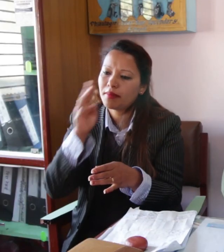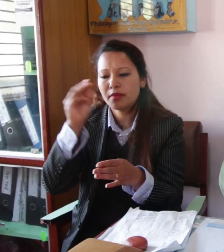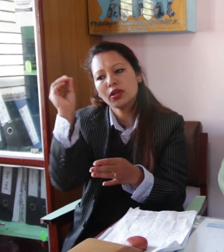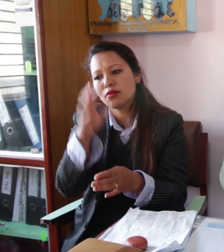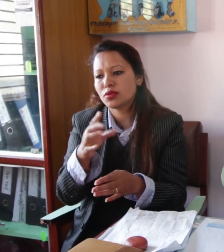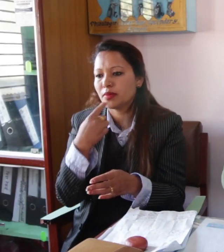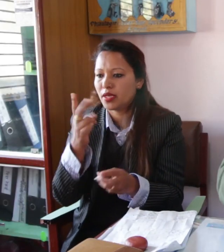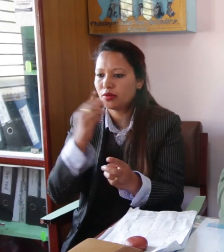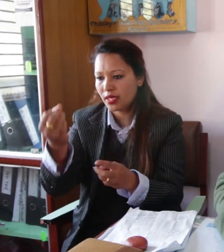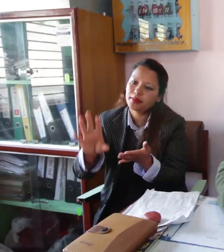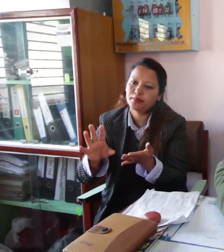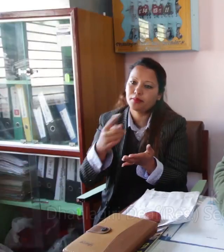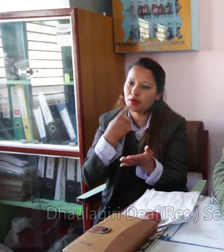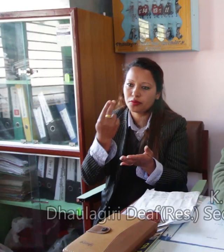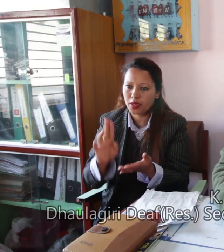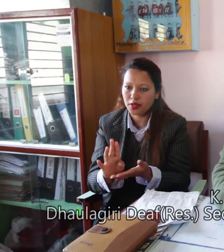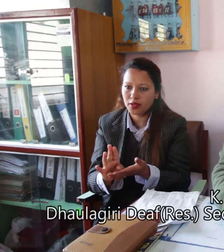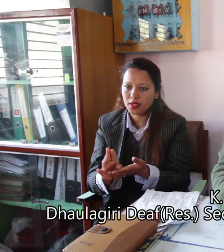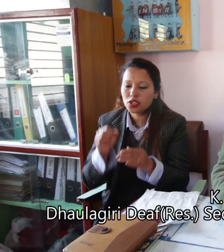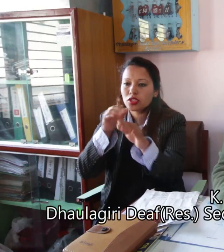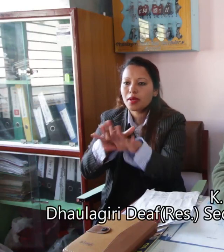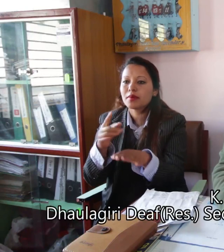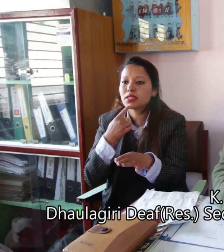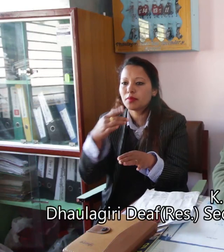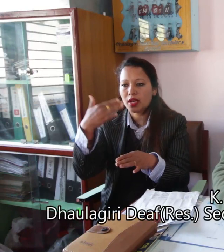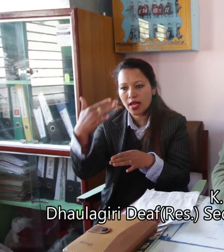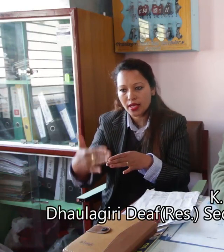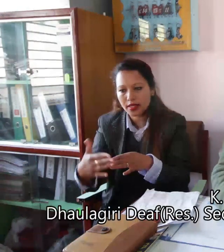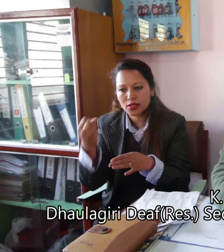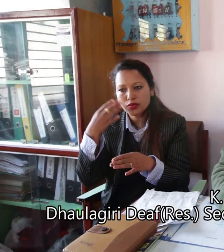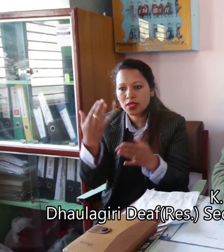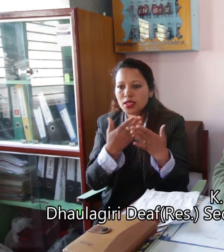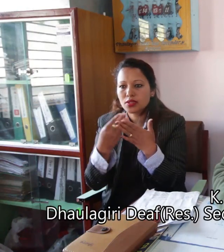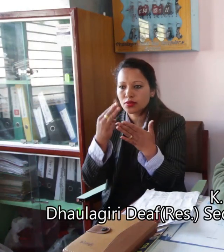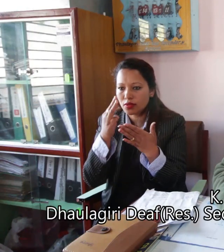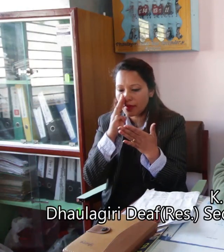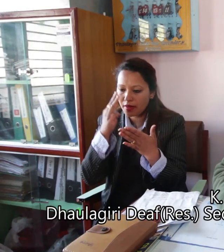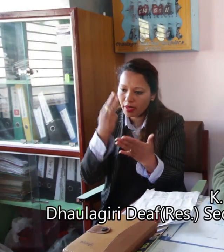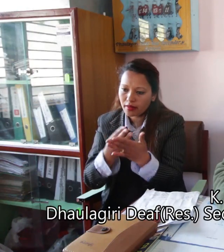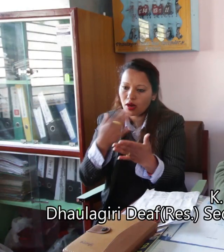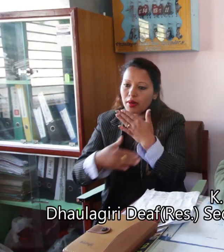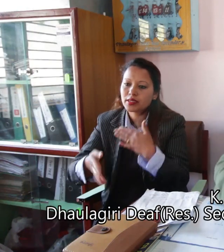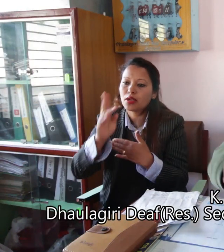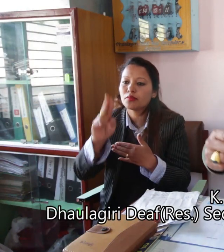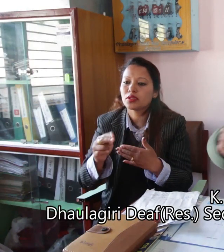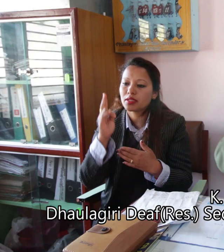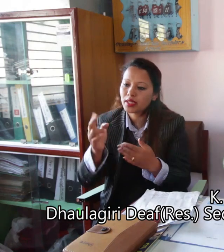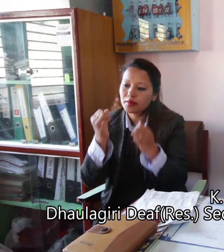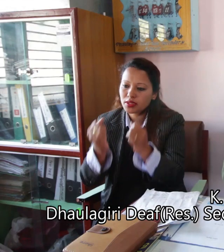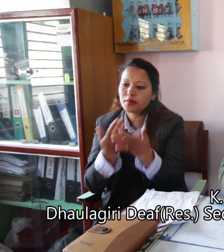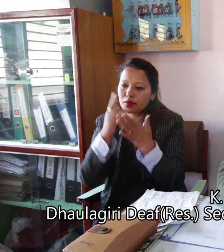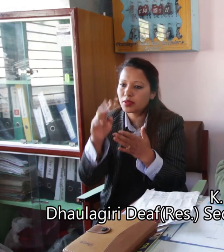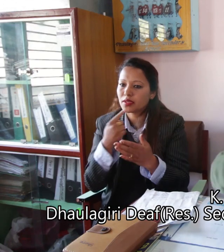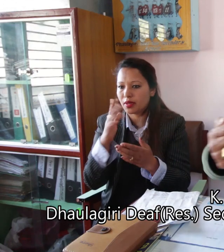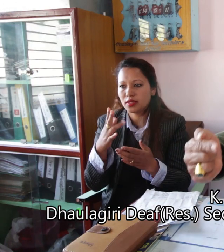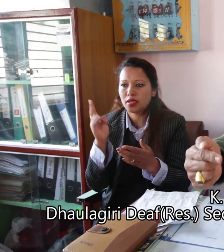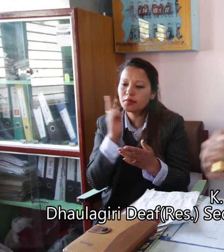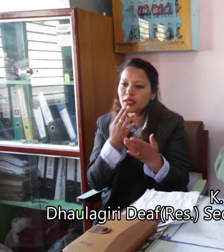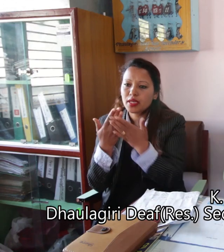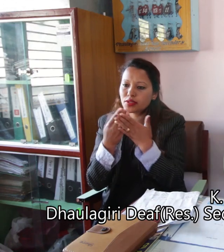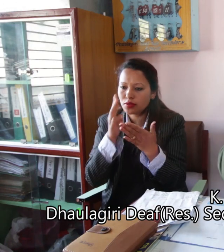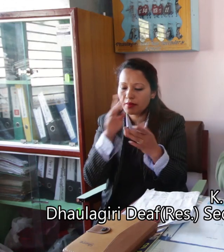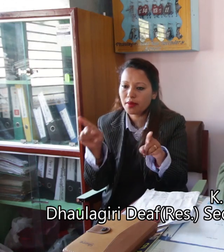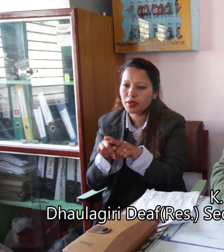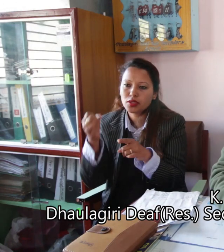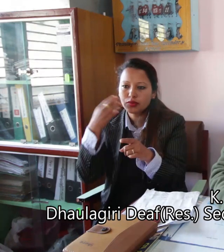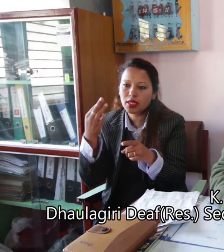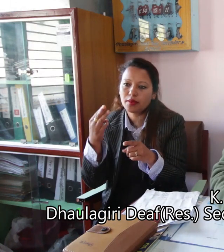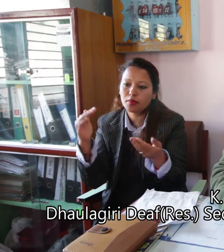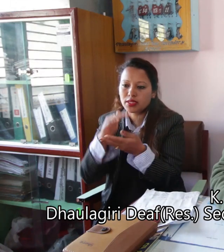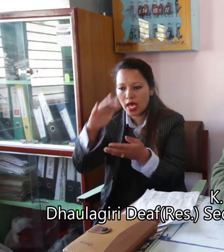स्था